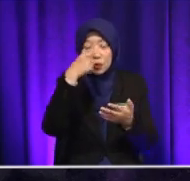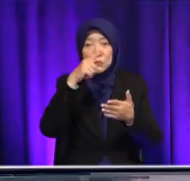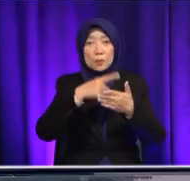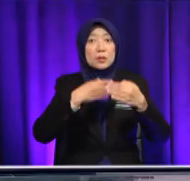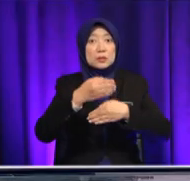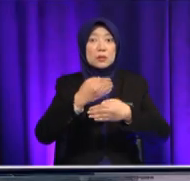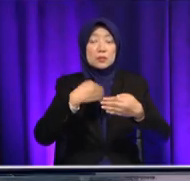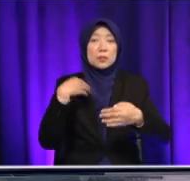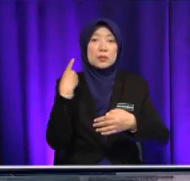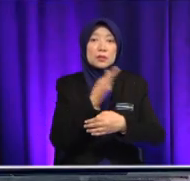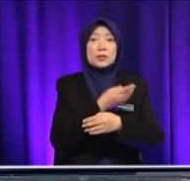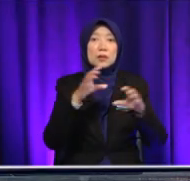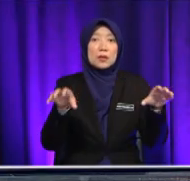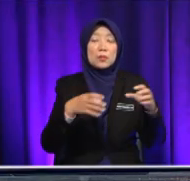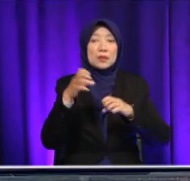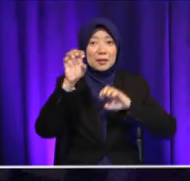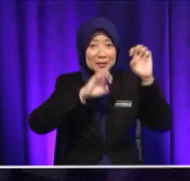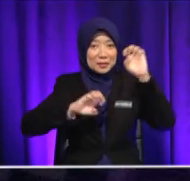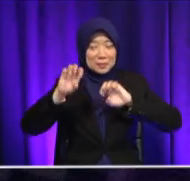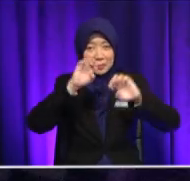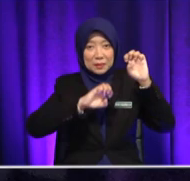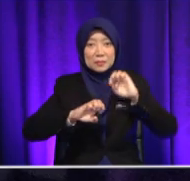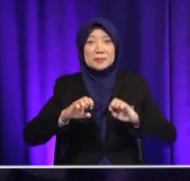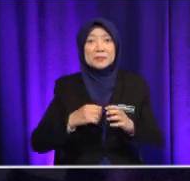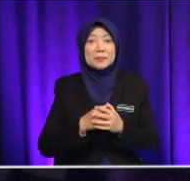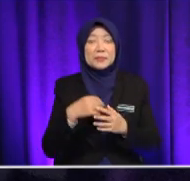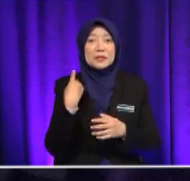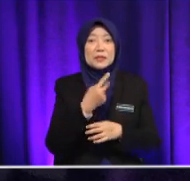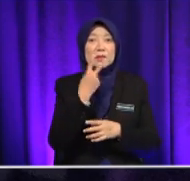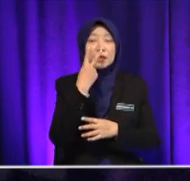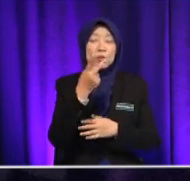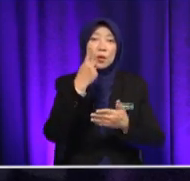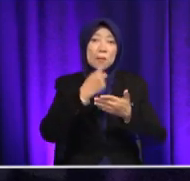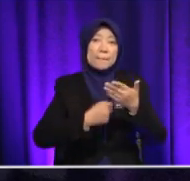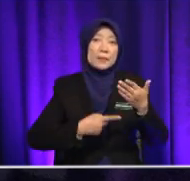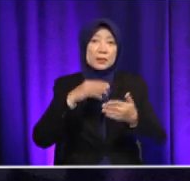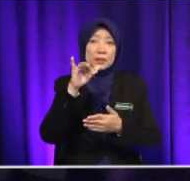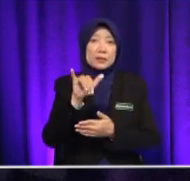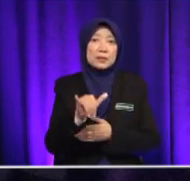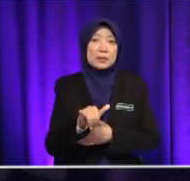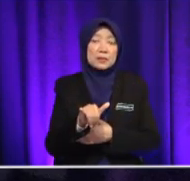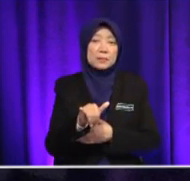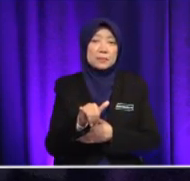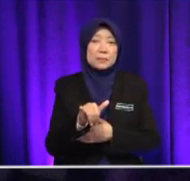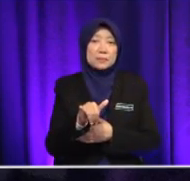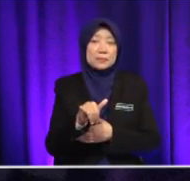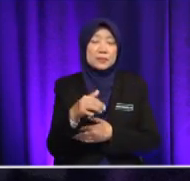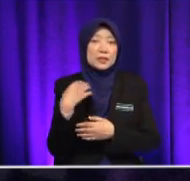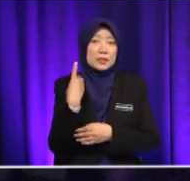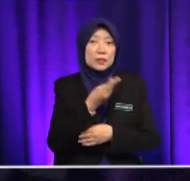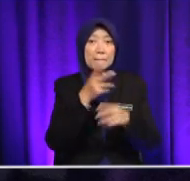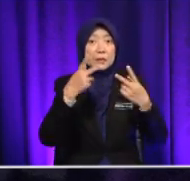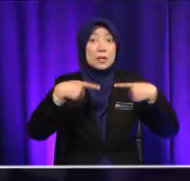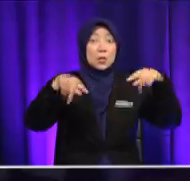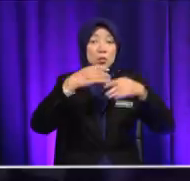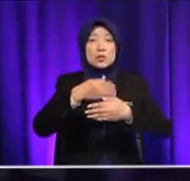kita buat eksperimen, dah tak sabar nak buat eksperimen. So kita tengok dulu sebenarnya apa yang kita nak buat berdasarkan eksperimen kita. Yang pertama kita